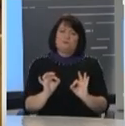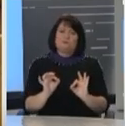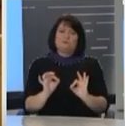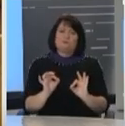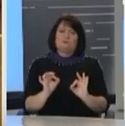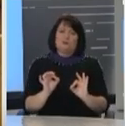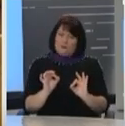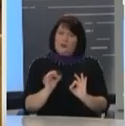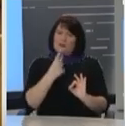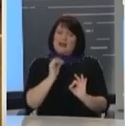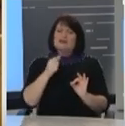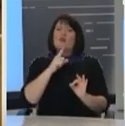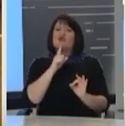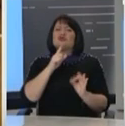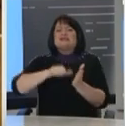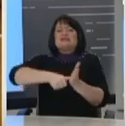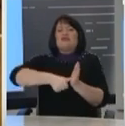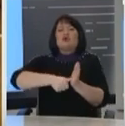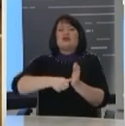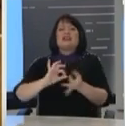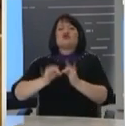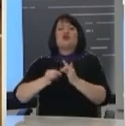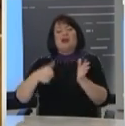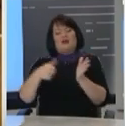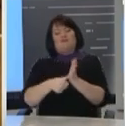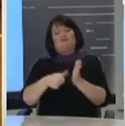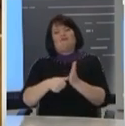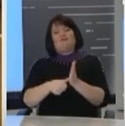ιστορικό αποτύπωμα και καλό είναι αυτά να καταγράφονται.